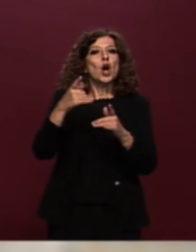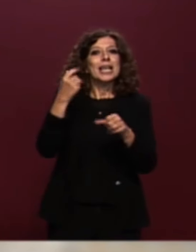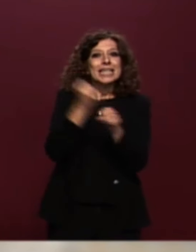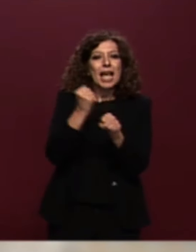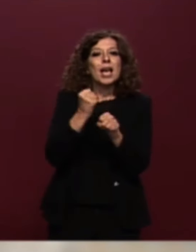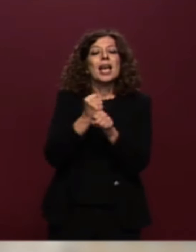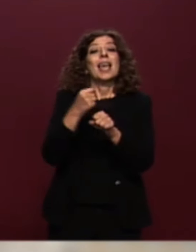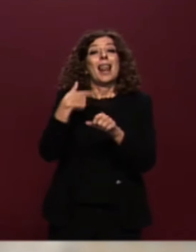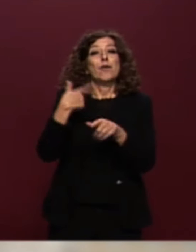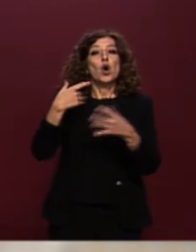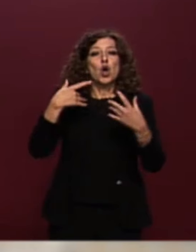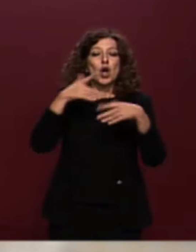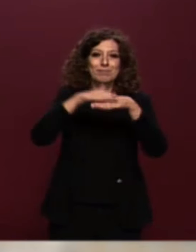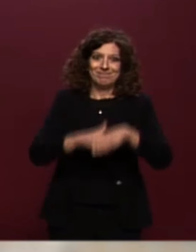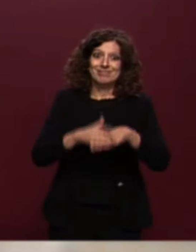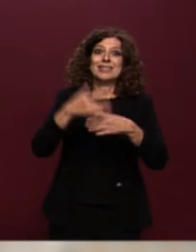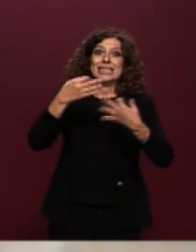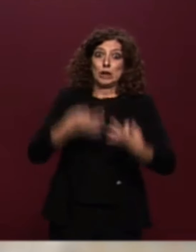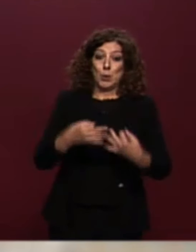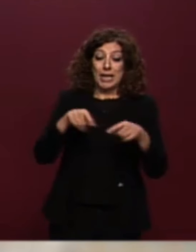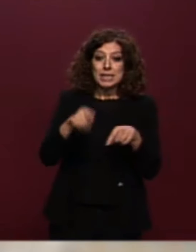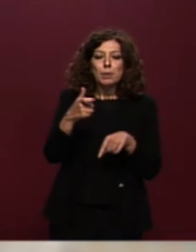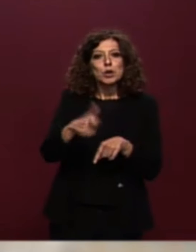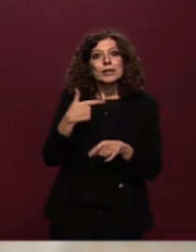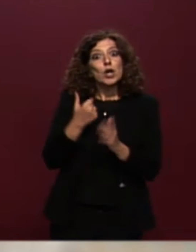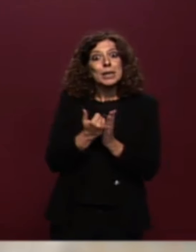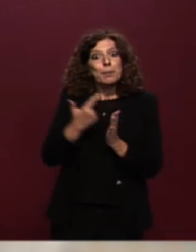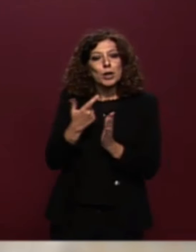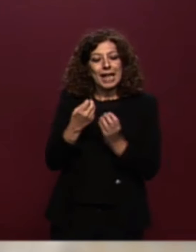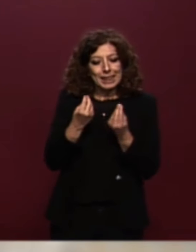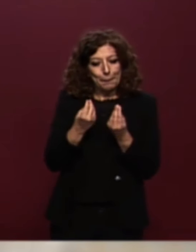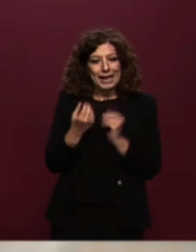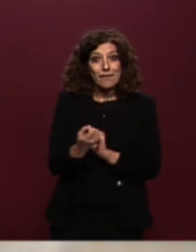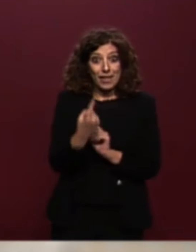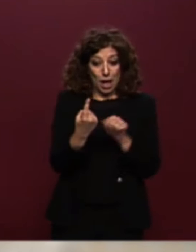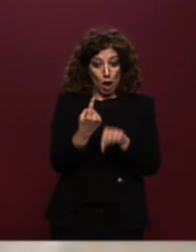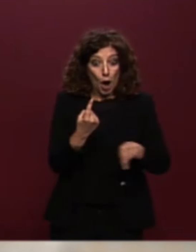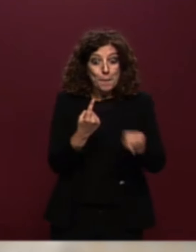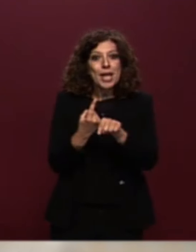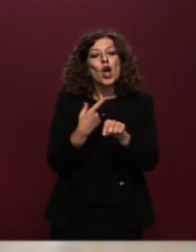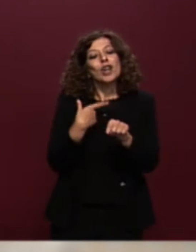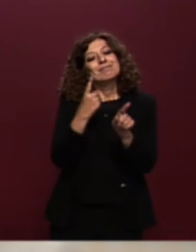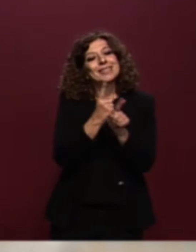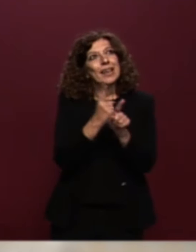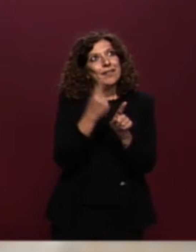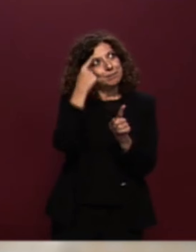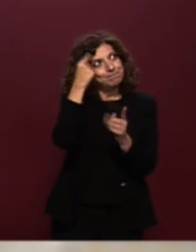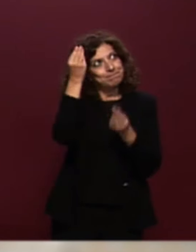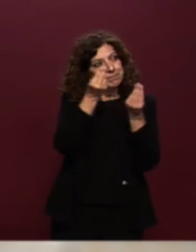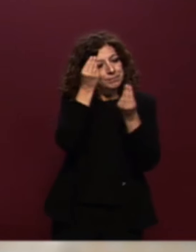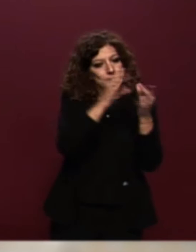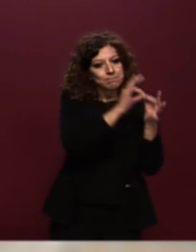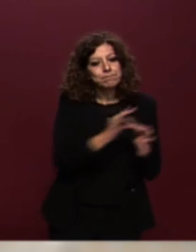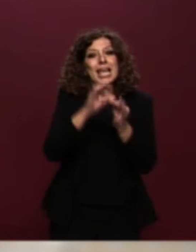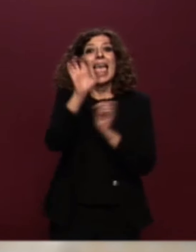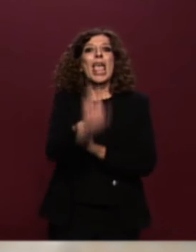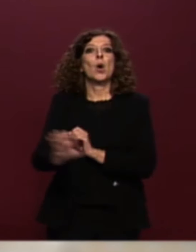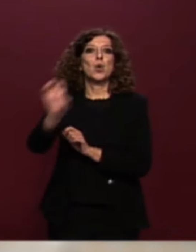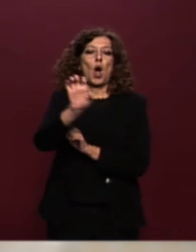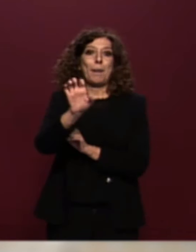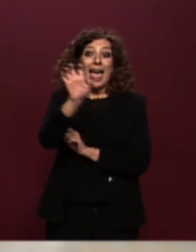la dimensione nazionale di questo fenomeno va legata necessariamente all'Europa, quell'Europa sociale in